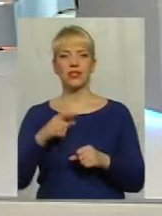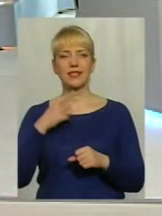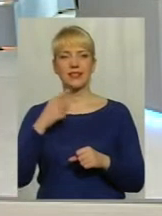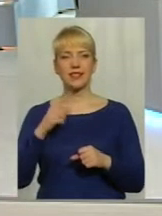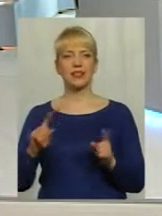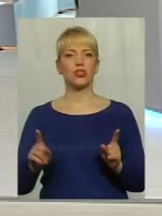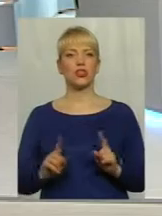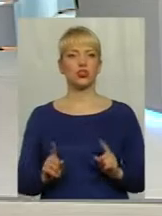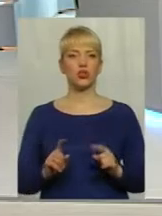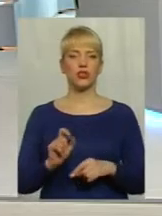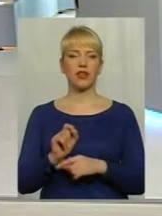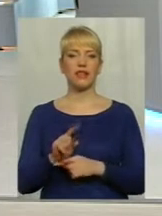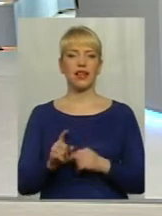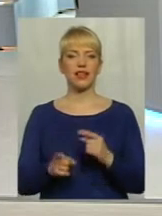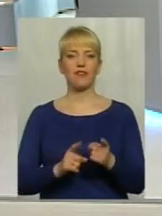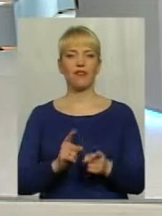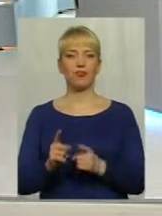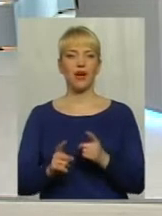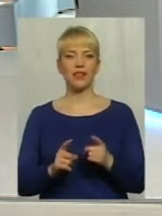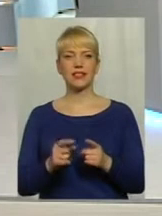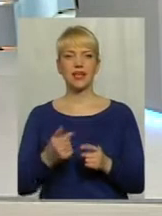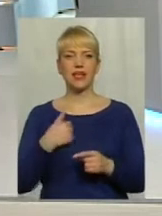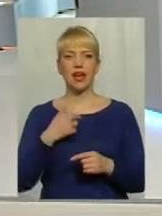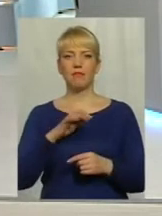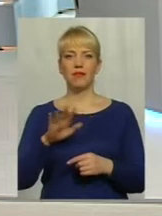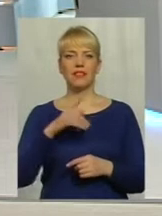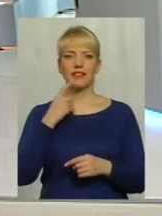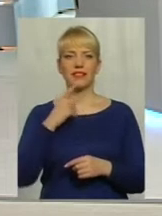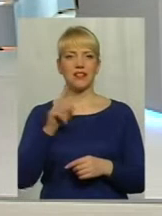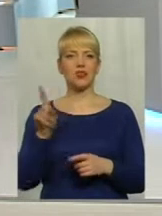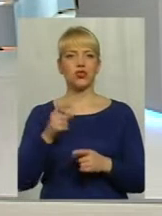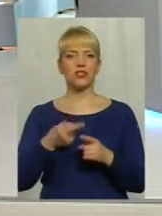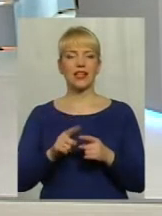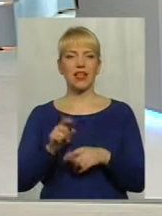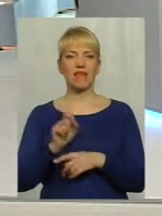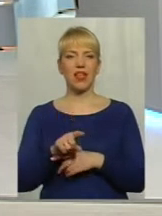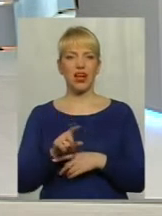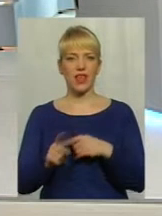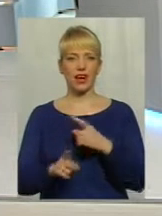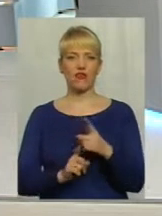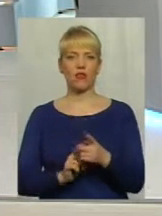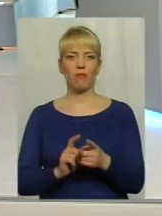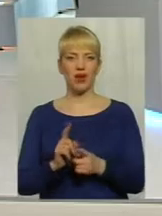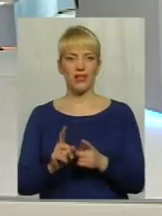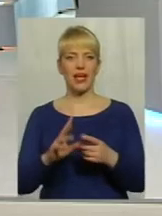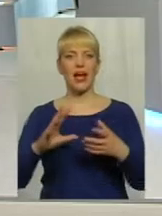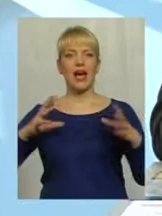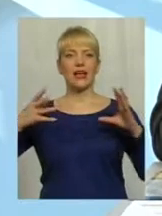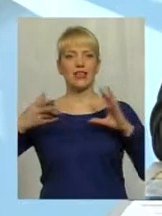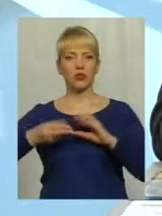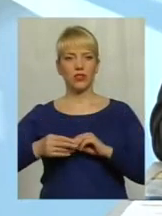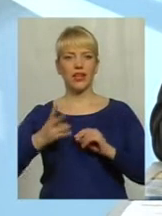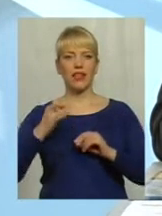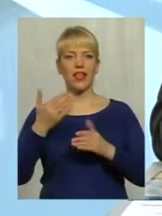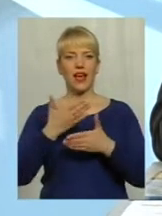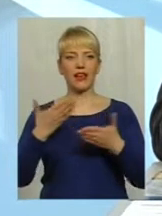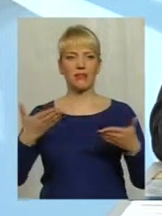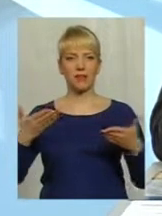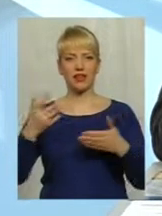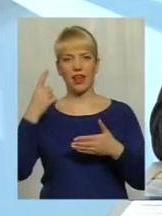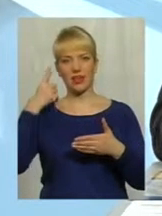завдання реформації, ну, я би не говорив так, як завдання реформації, а результати, на які ми надіємося,